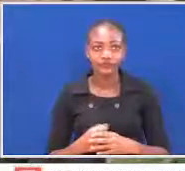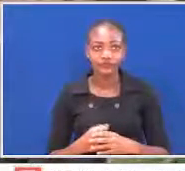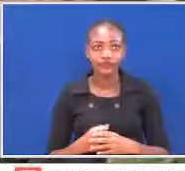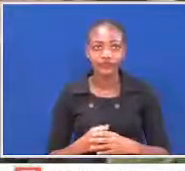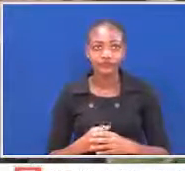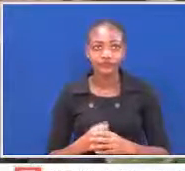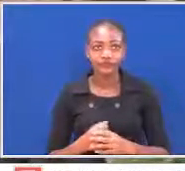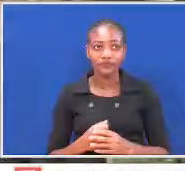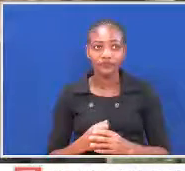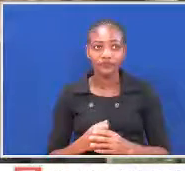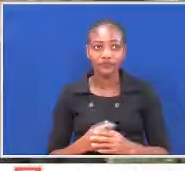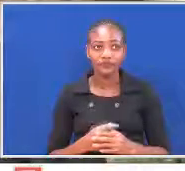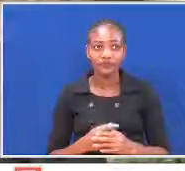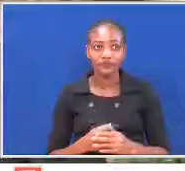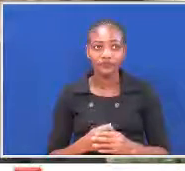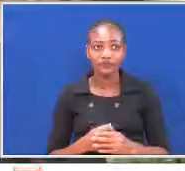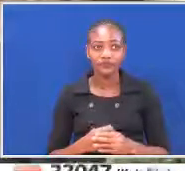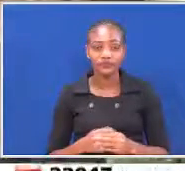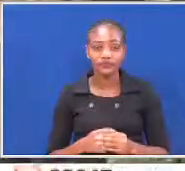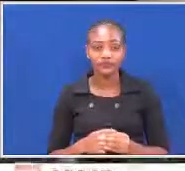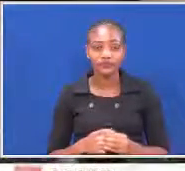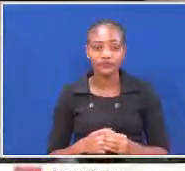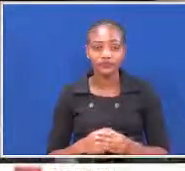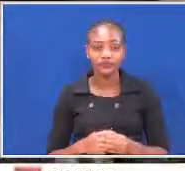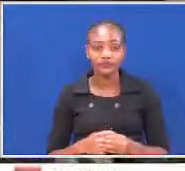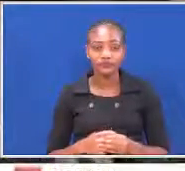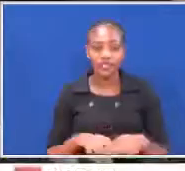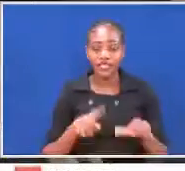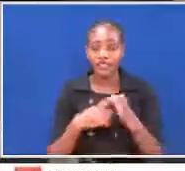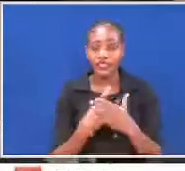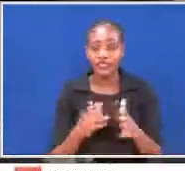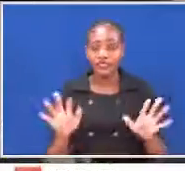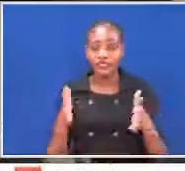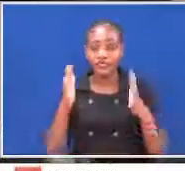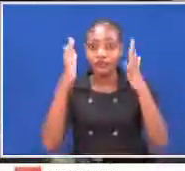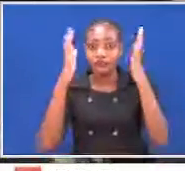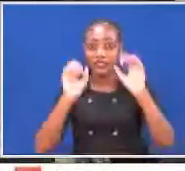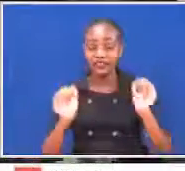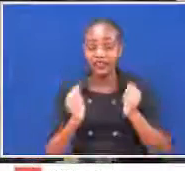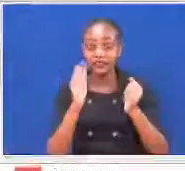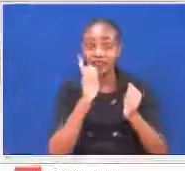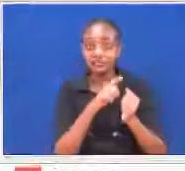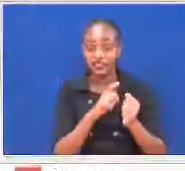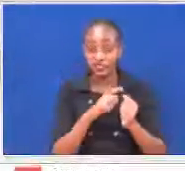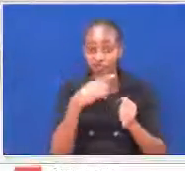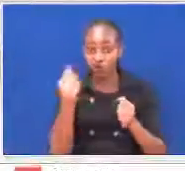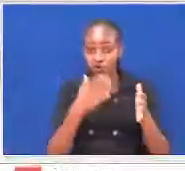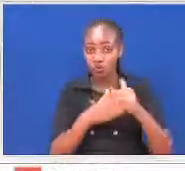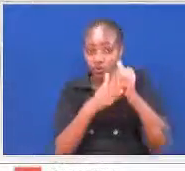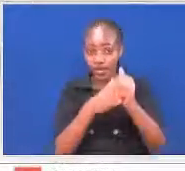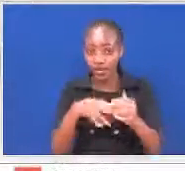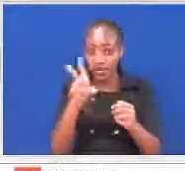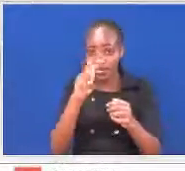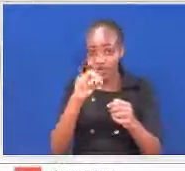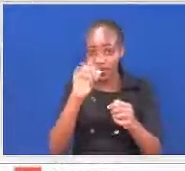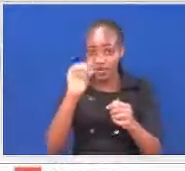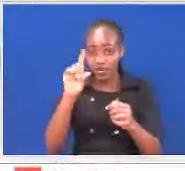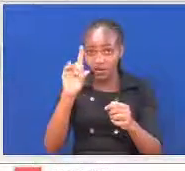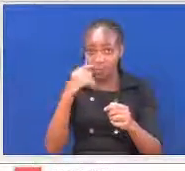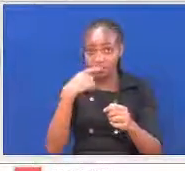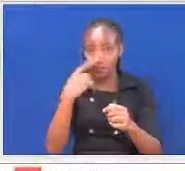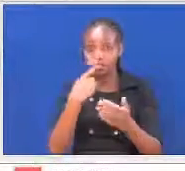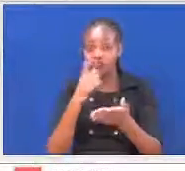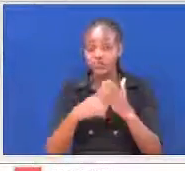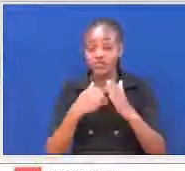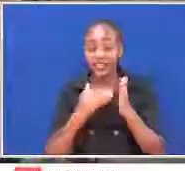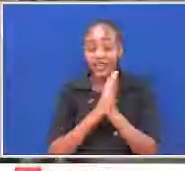old are you? 59 years old. Sherehe iliandaliwa na Michael Kirwa, ambaye anasema alikuwa na hamu